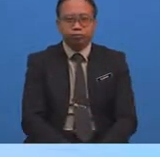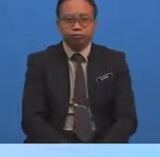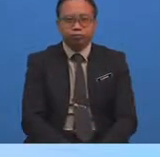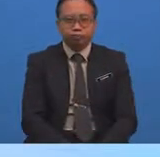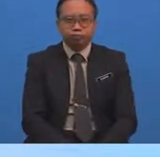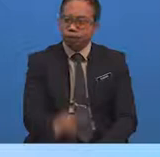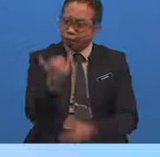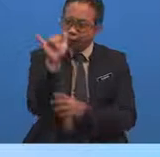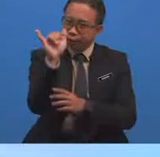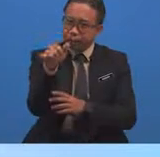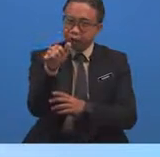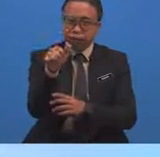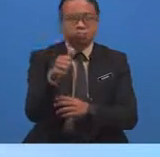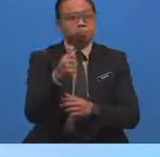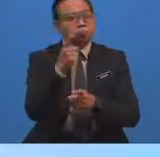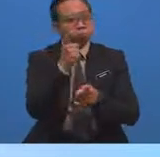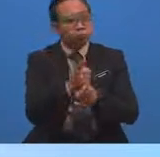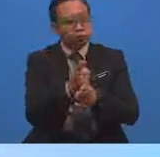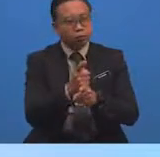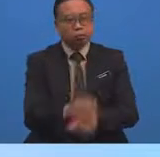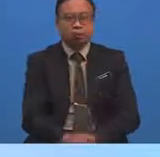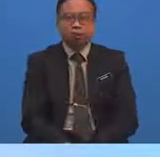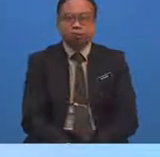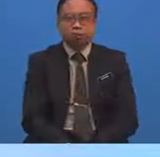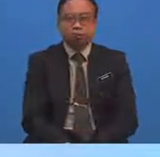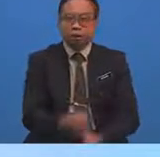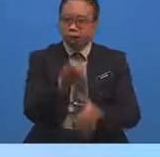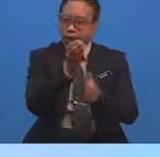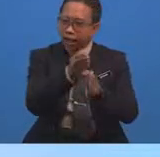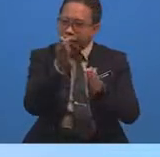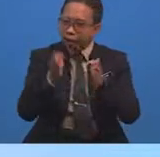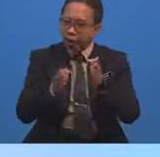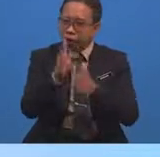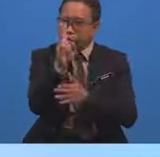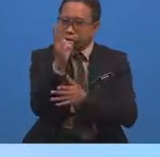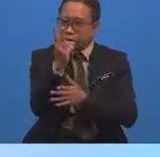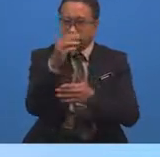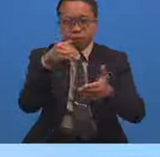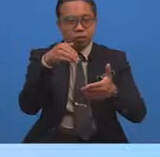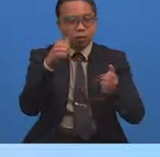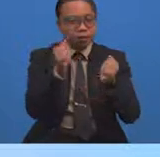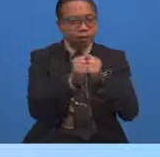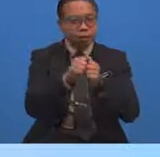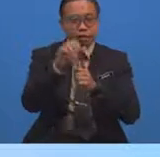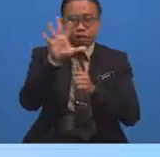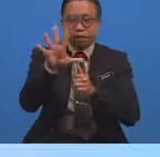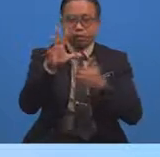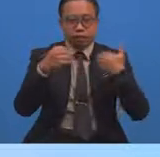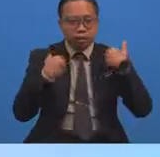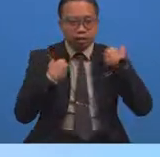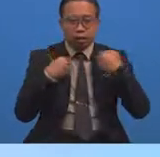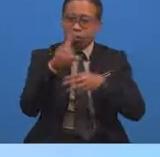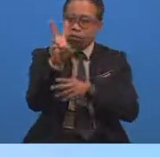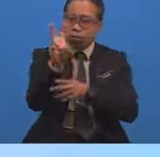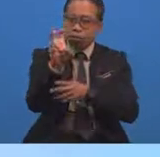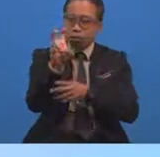Iya tepat sekali arek-arek 12 dengan lima ada